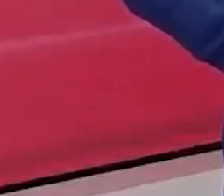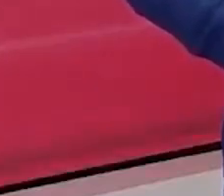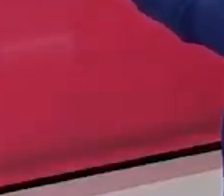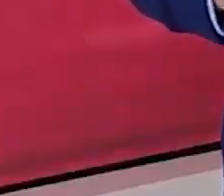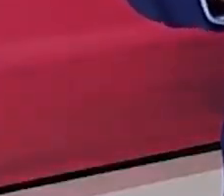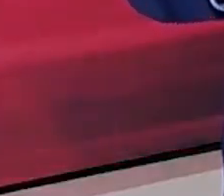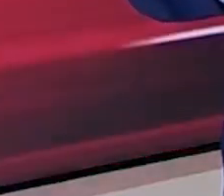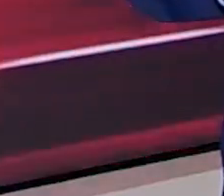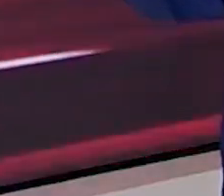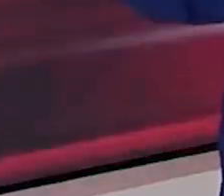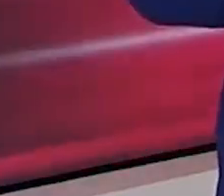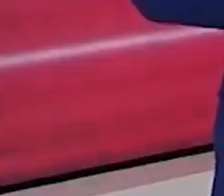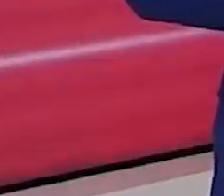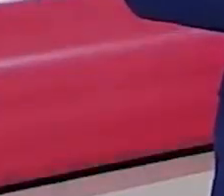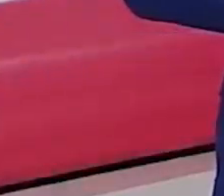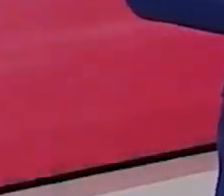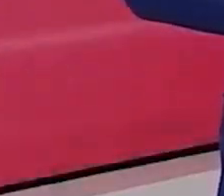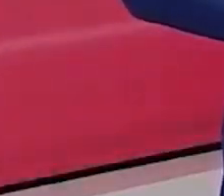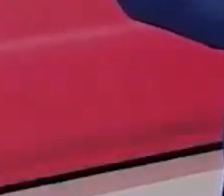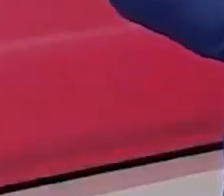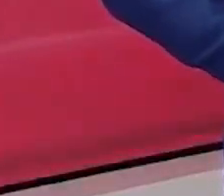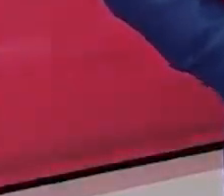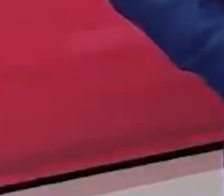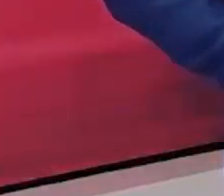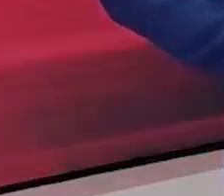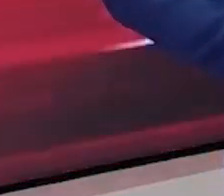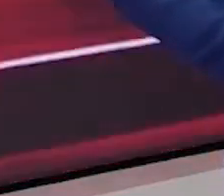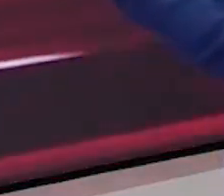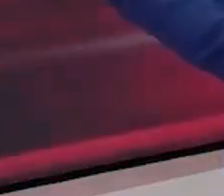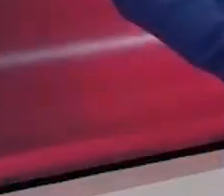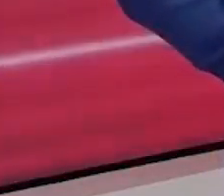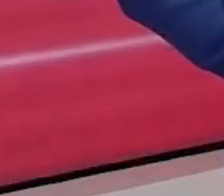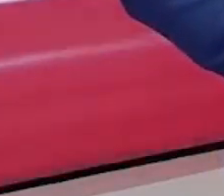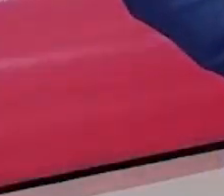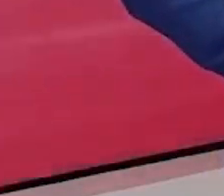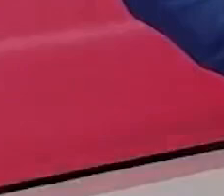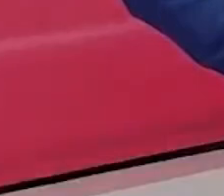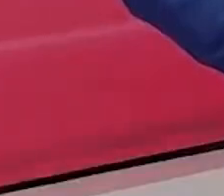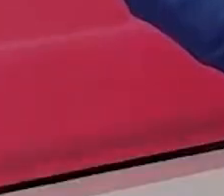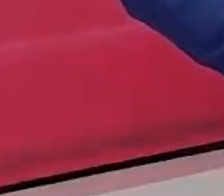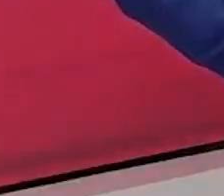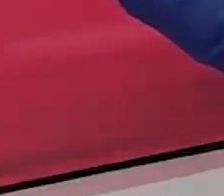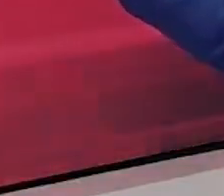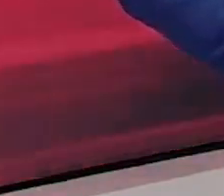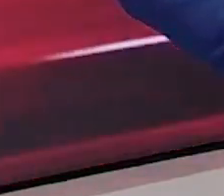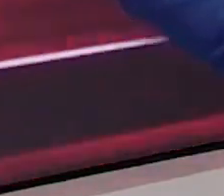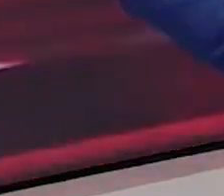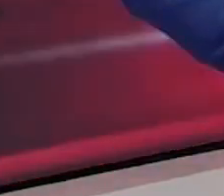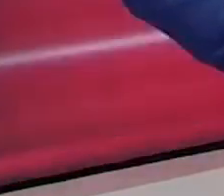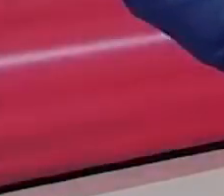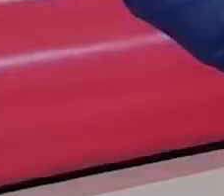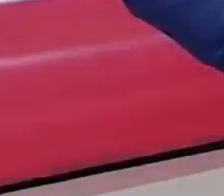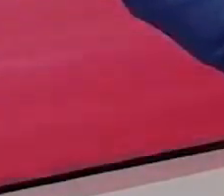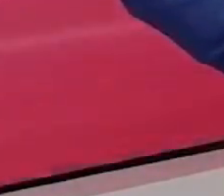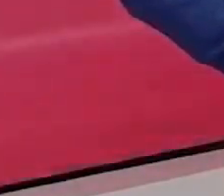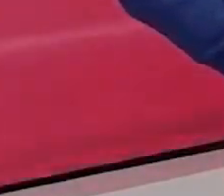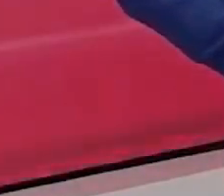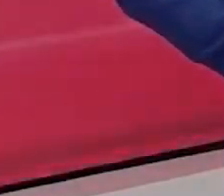Mga kapuso, para laging una sa mga balita, bisitahin at mag-subscribe sa GMA Integrated News sa YouTube. Sa mga kapuso